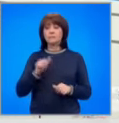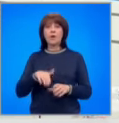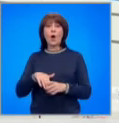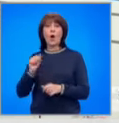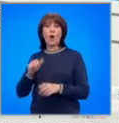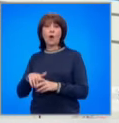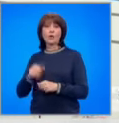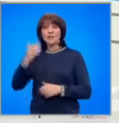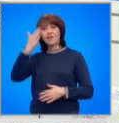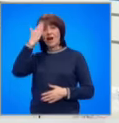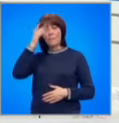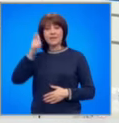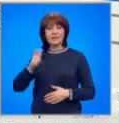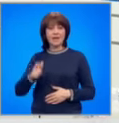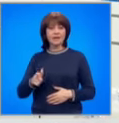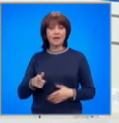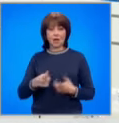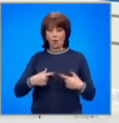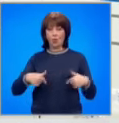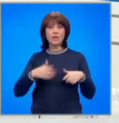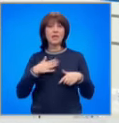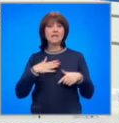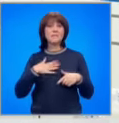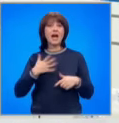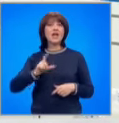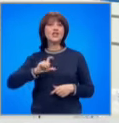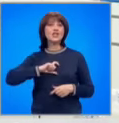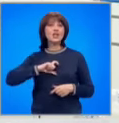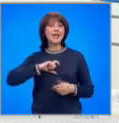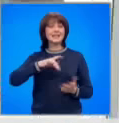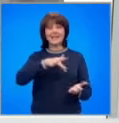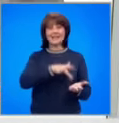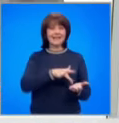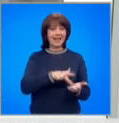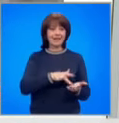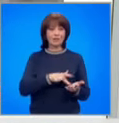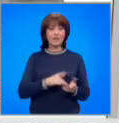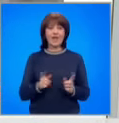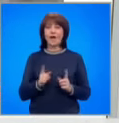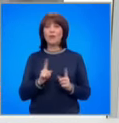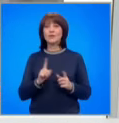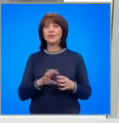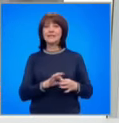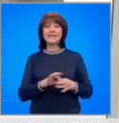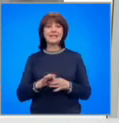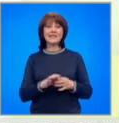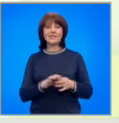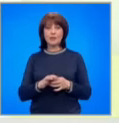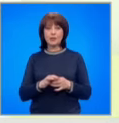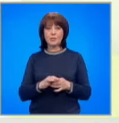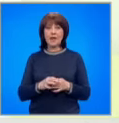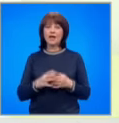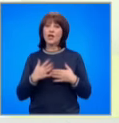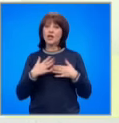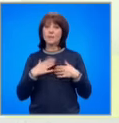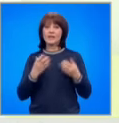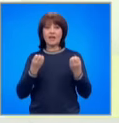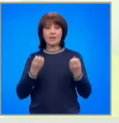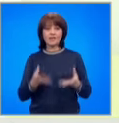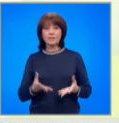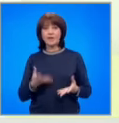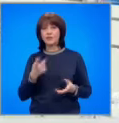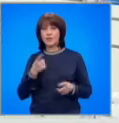имайки предвид, че около нас има много частни центрове, които не са зависими пряко, имат възможност